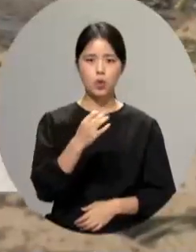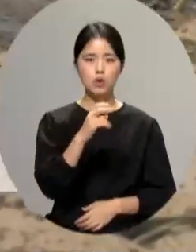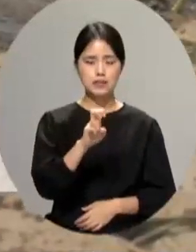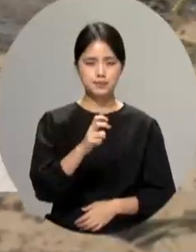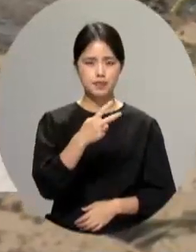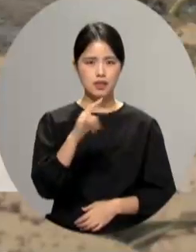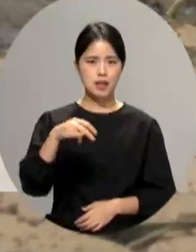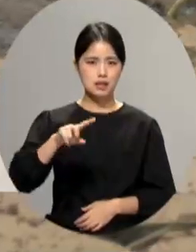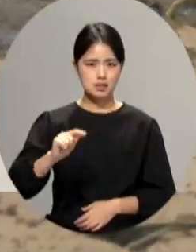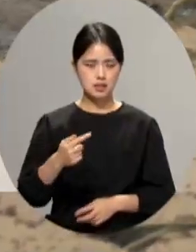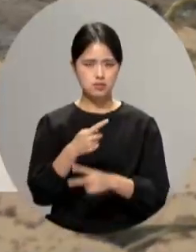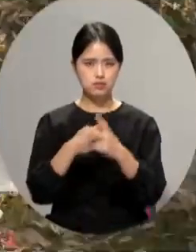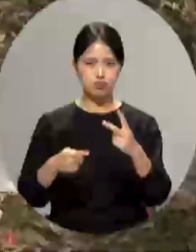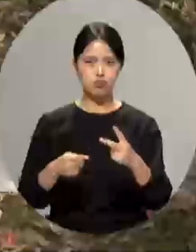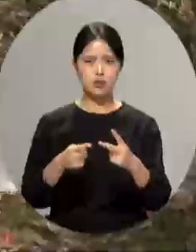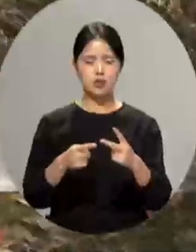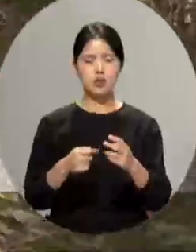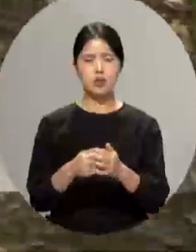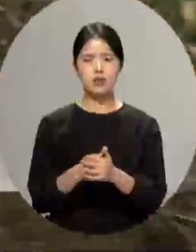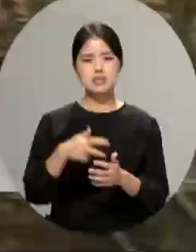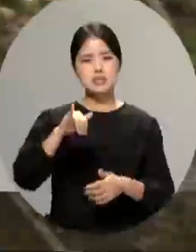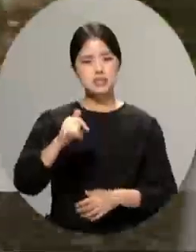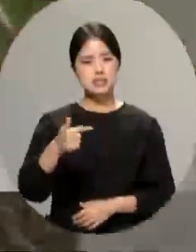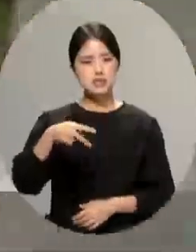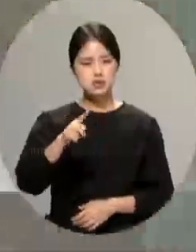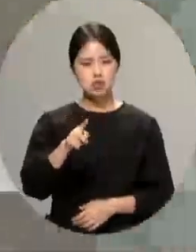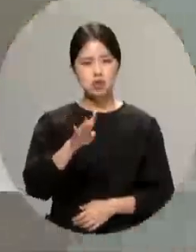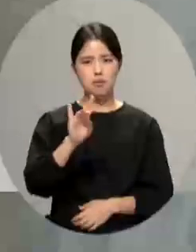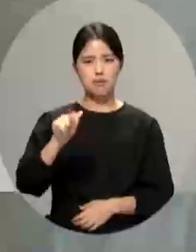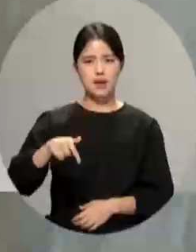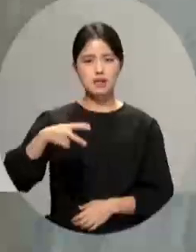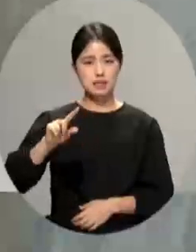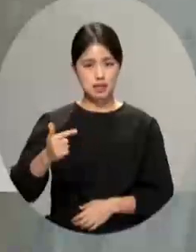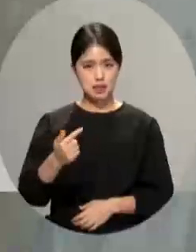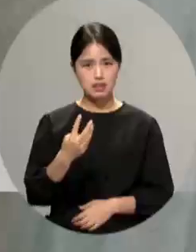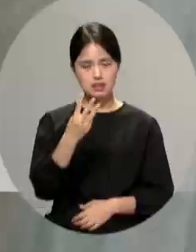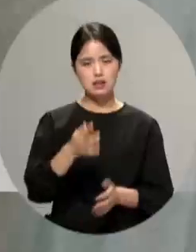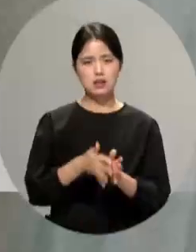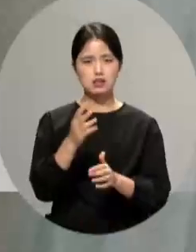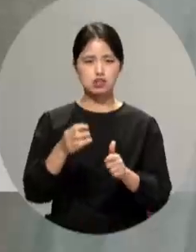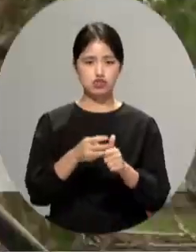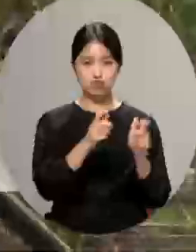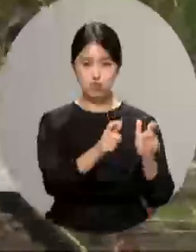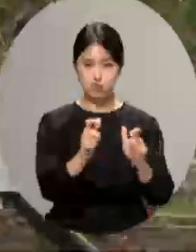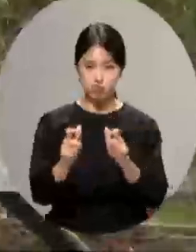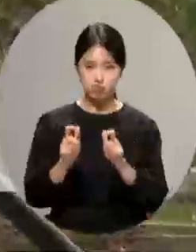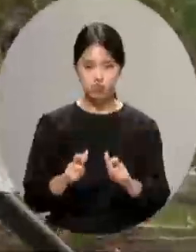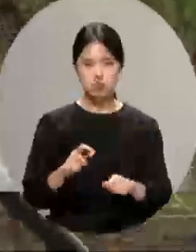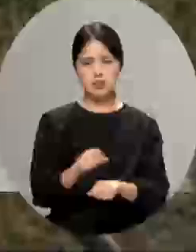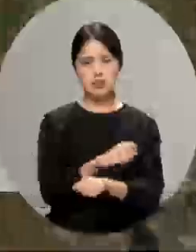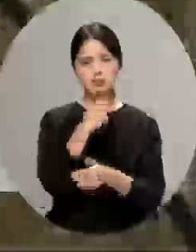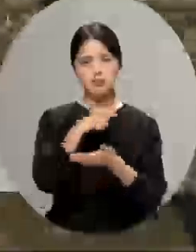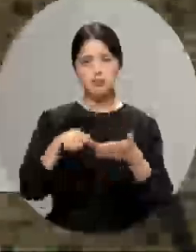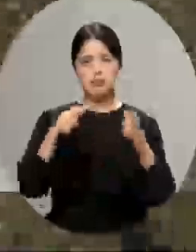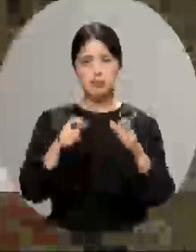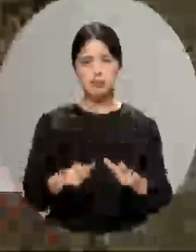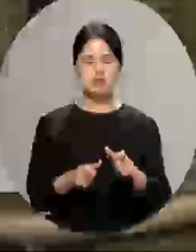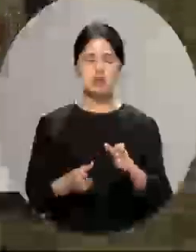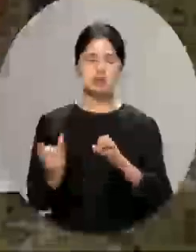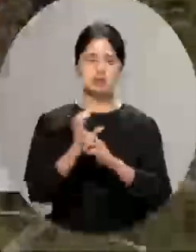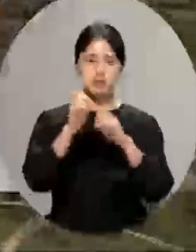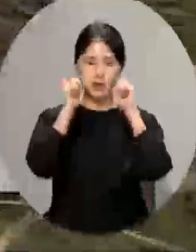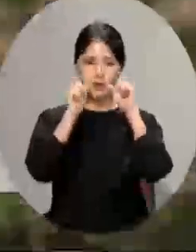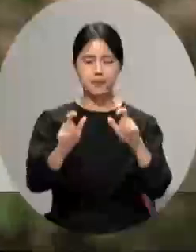대산면 부안군 보안면 진서면 백산면 등 세계시군의면 단위 지역을 특별 재난지역으로 추가